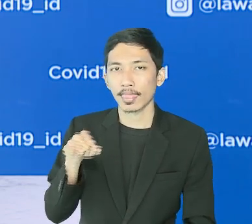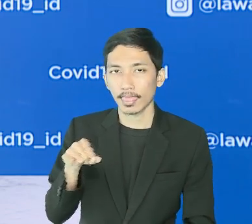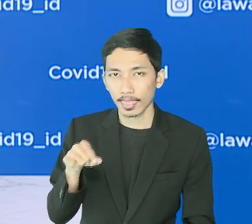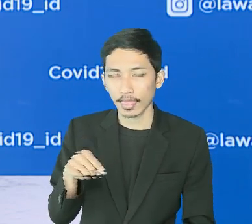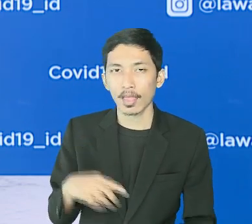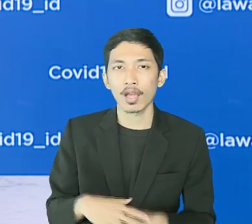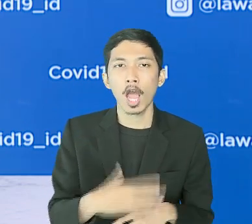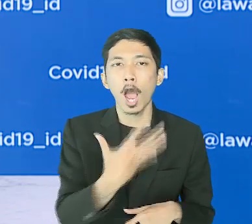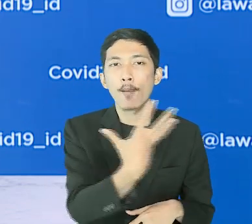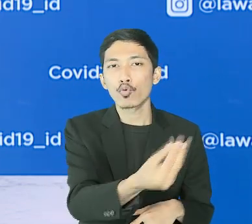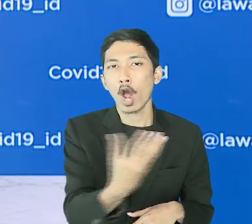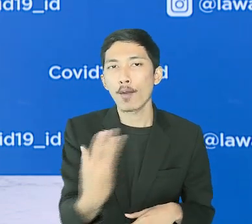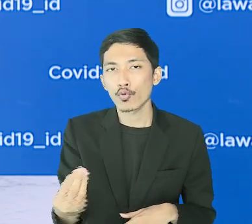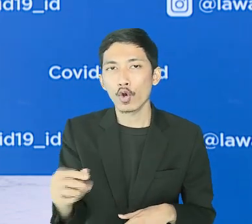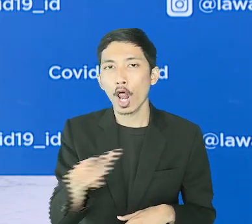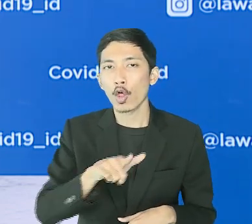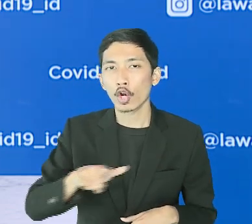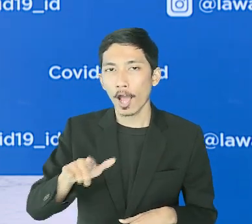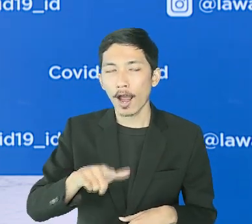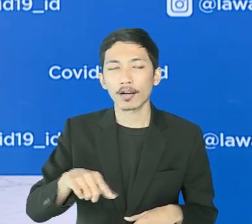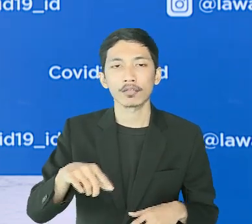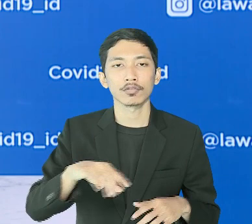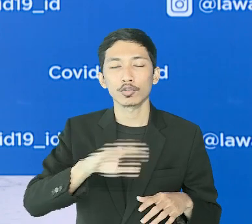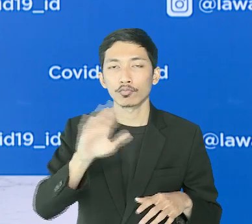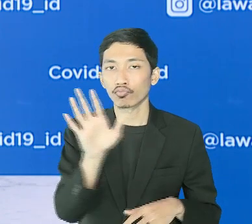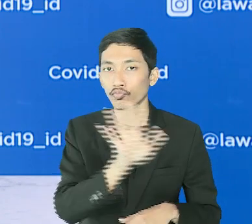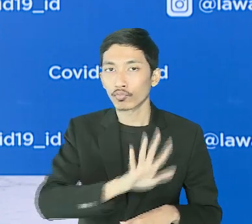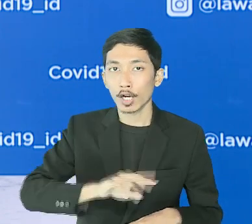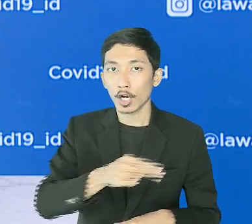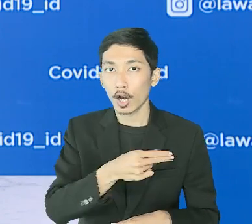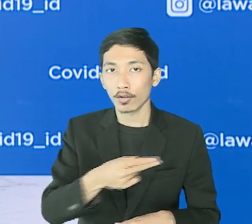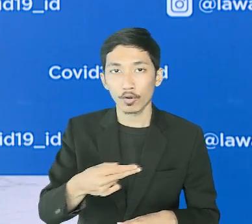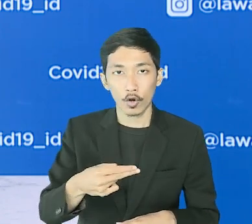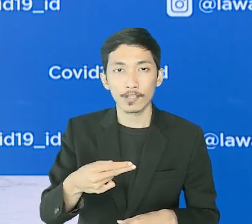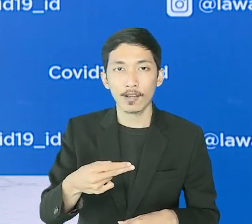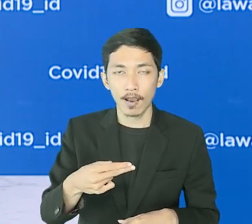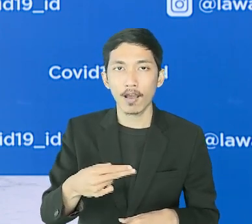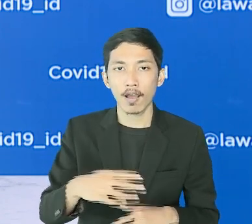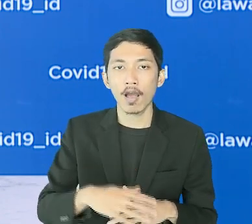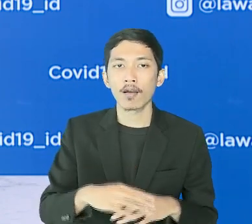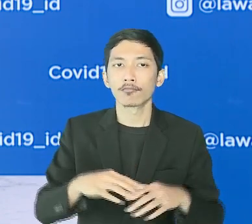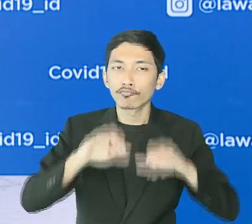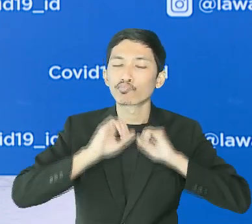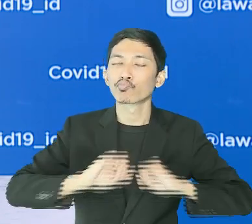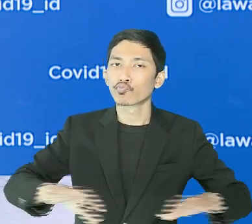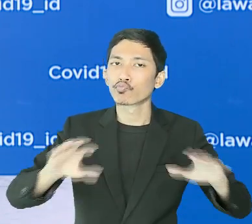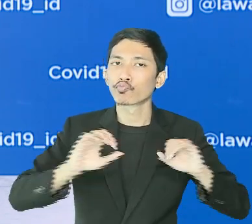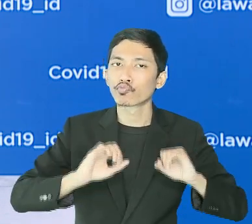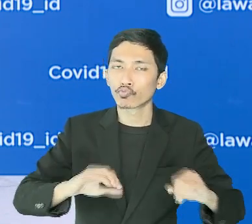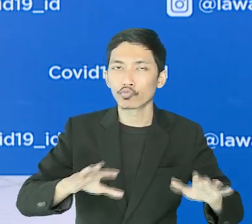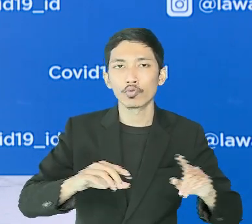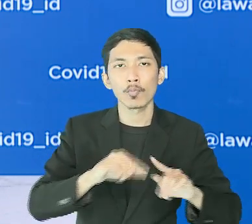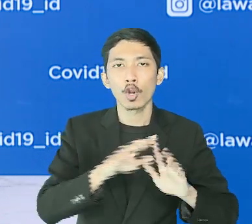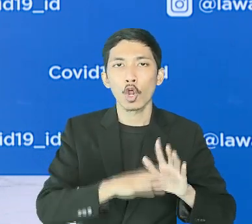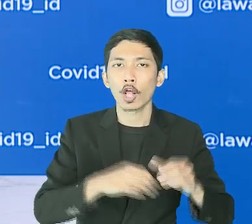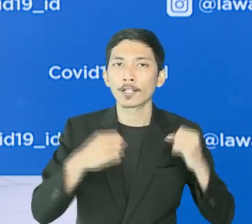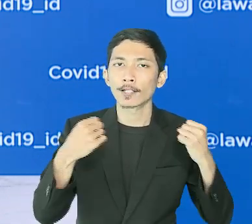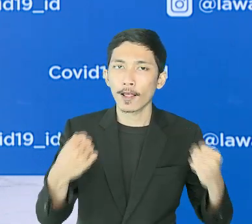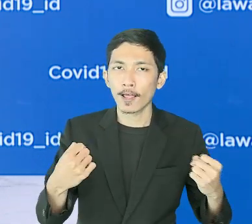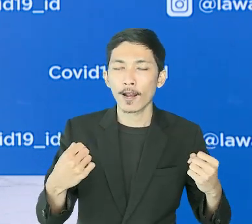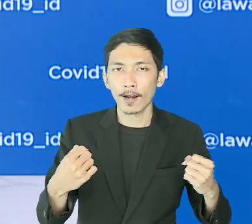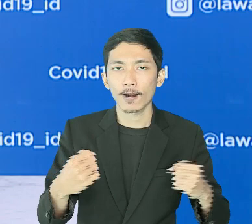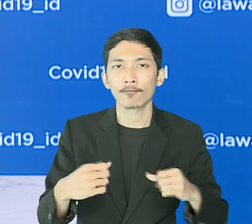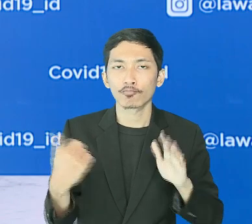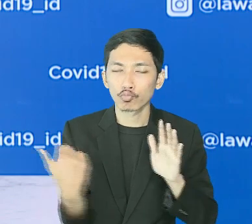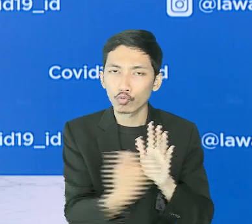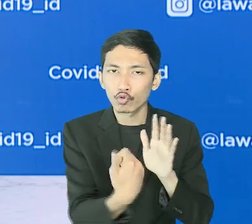22,96% desa atau kelurahan secara nasional yang melaporkan kepatuhan memakai masker kurang dari 75%